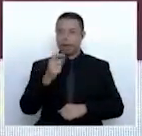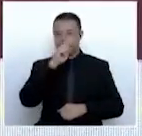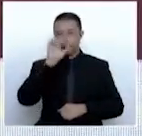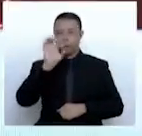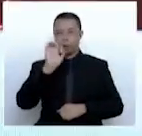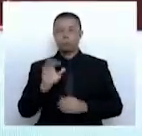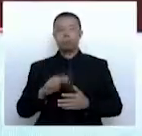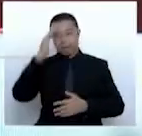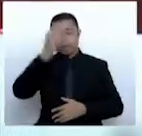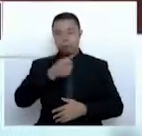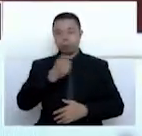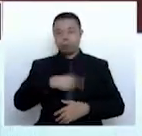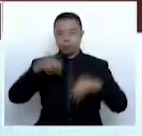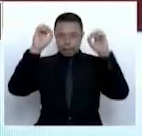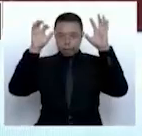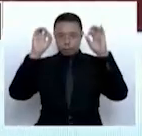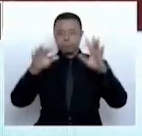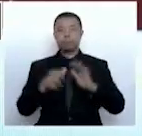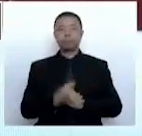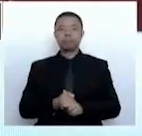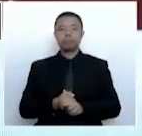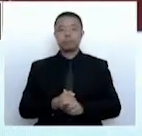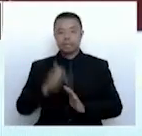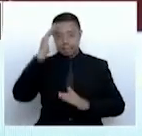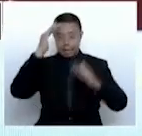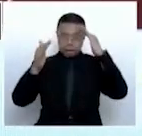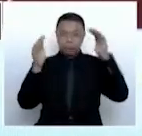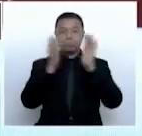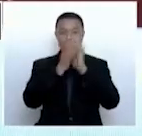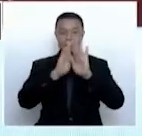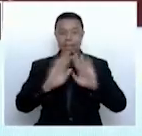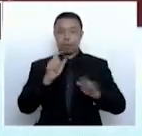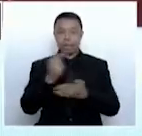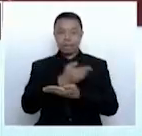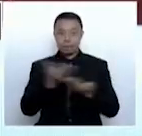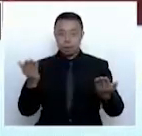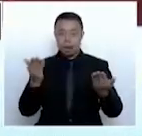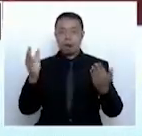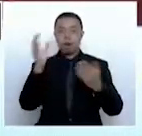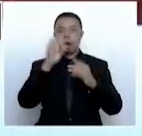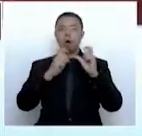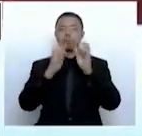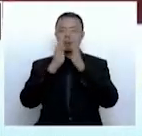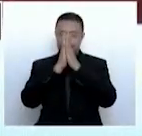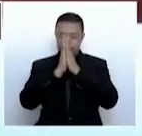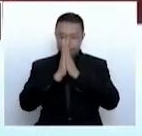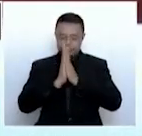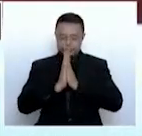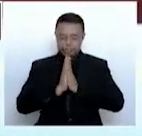persilakan asalamualaikum warahmatullahi wabarakatuh Shalom salam sejahtera bagi kita semua Om Swastiastu nama